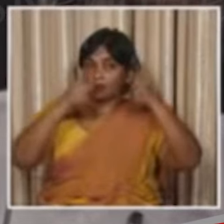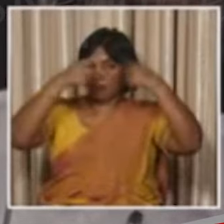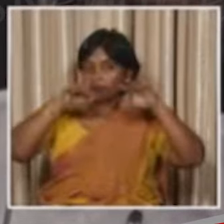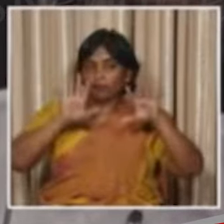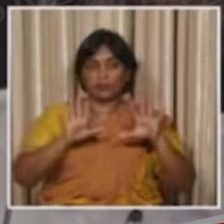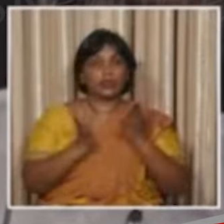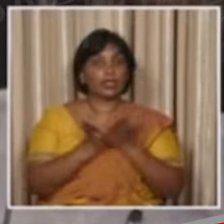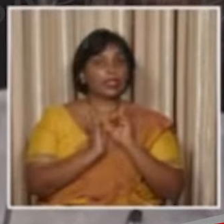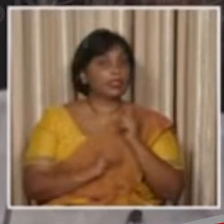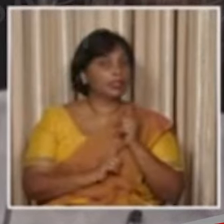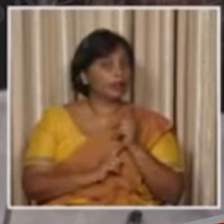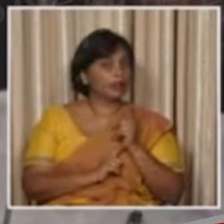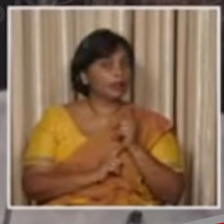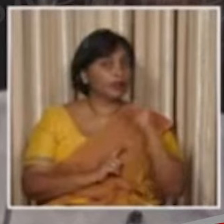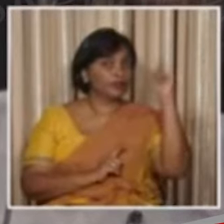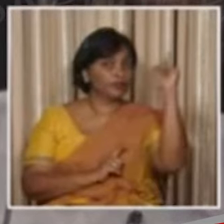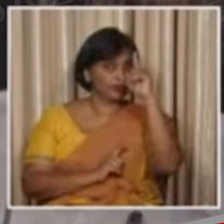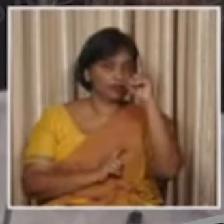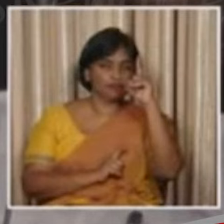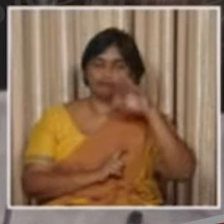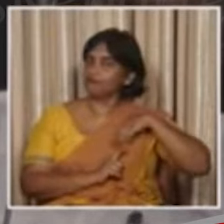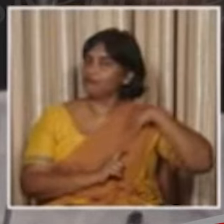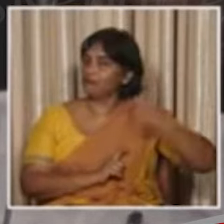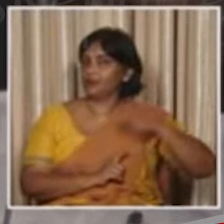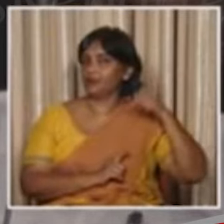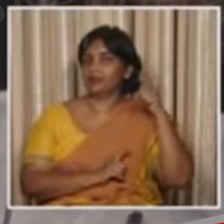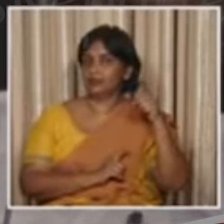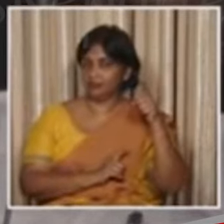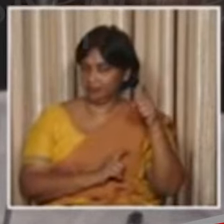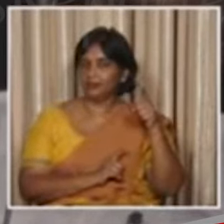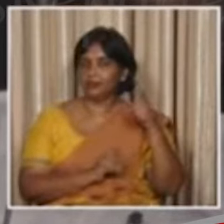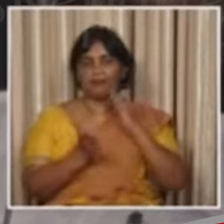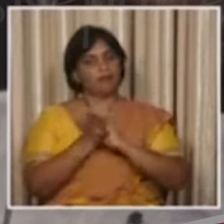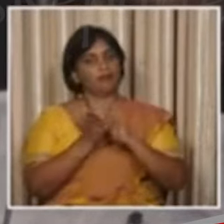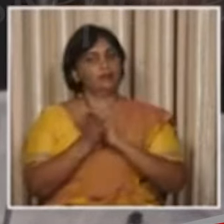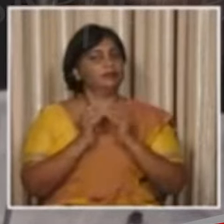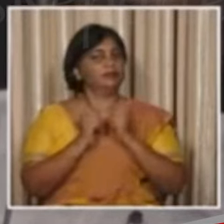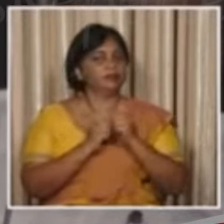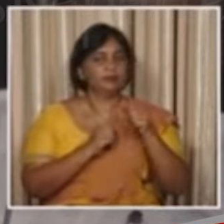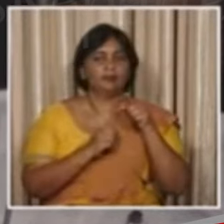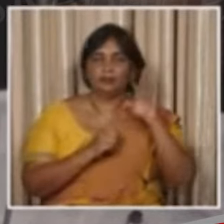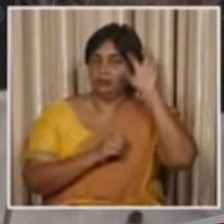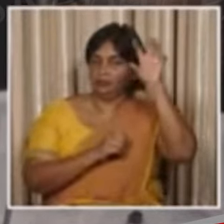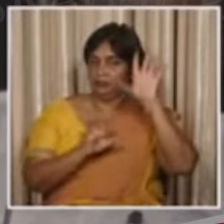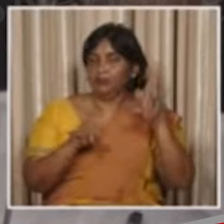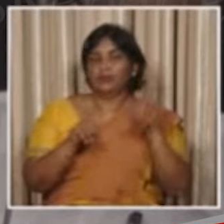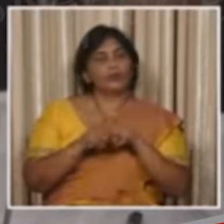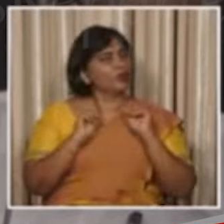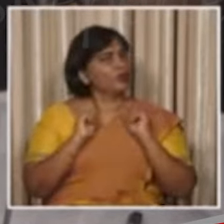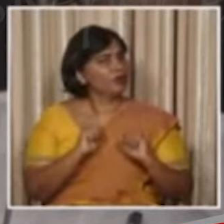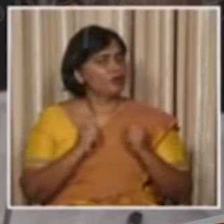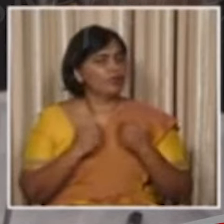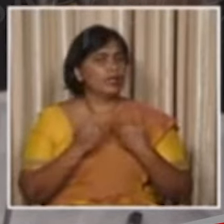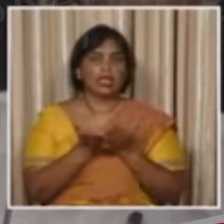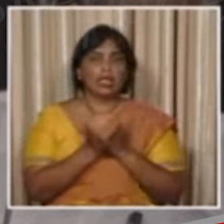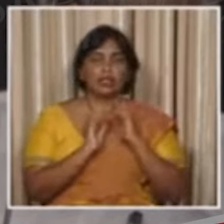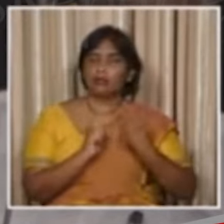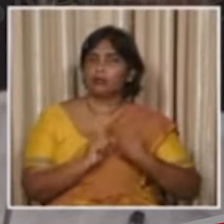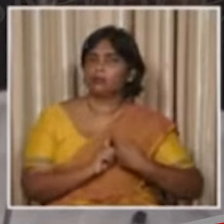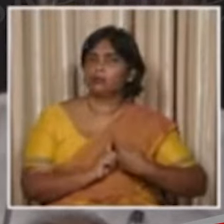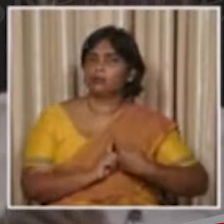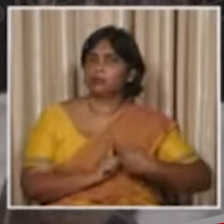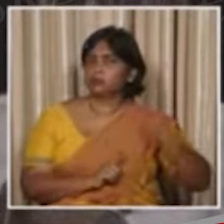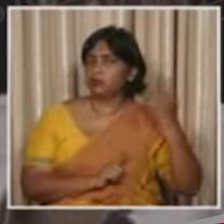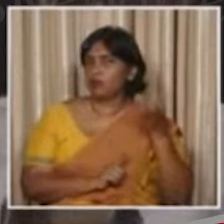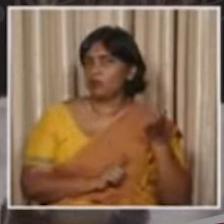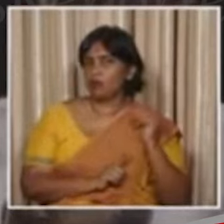ඉන්දියාව ඉන්නවා අංක 1 ප්‍රමුඛ ස්ථානයේම ඉන්නවා මේ සේවාවන් සපයන රටක් හැටියට. කොහොමද ඉන්දියාව මෙතනට